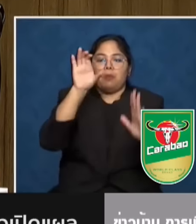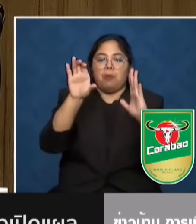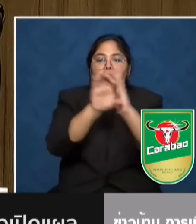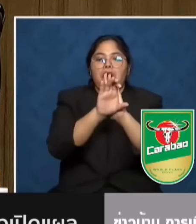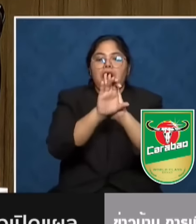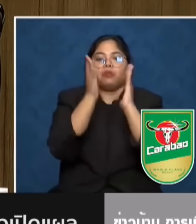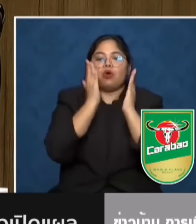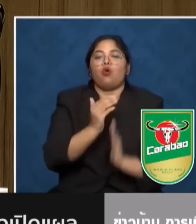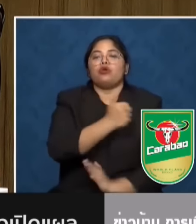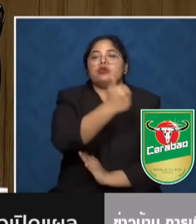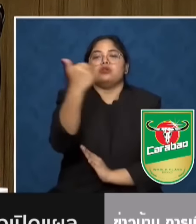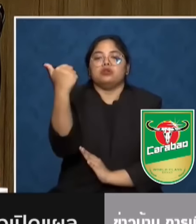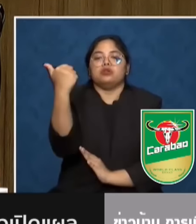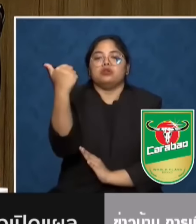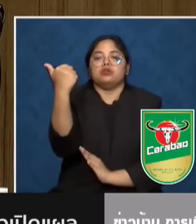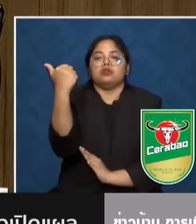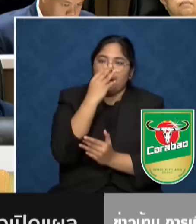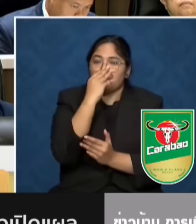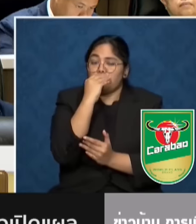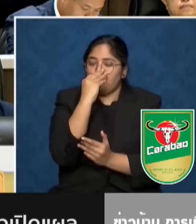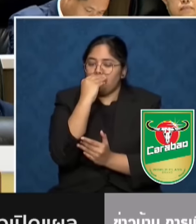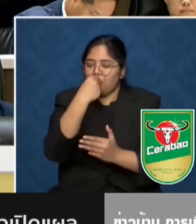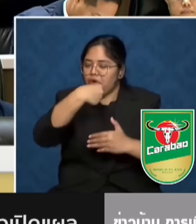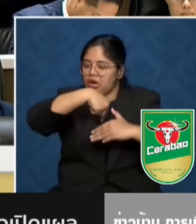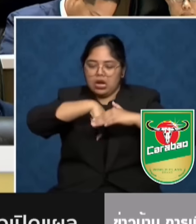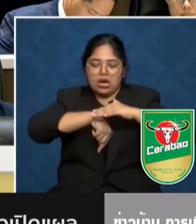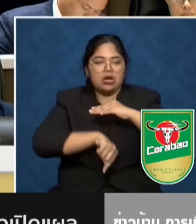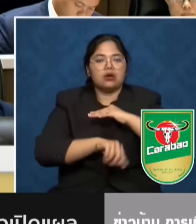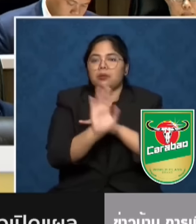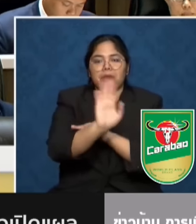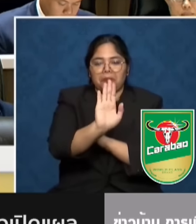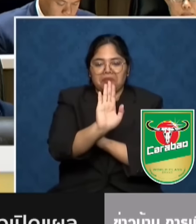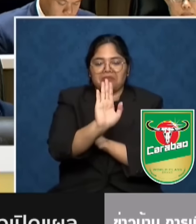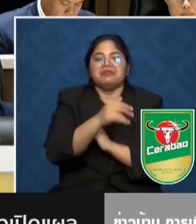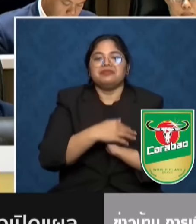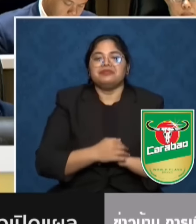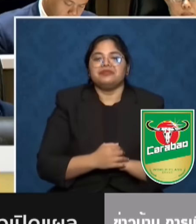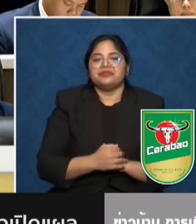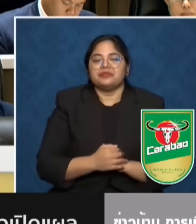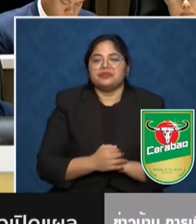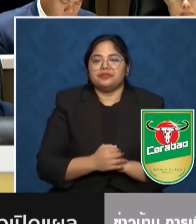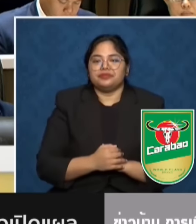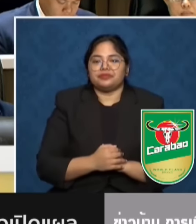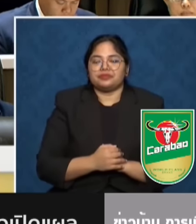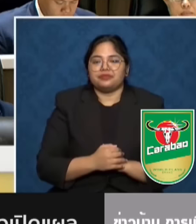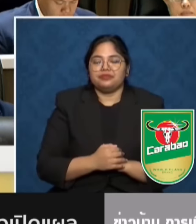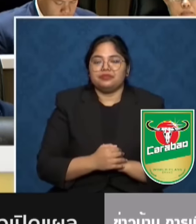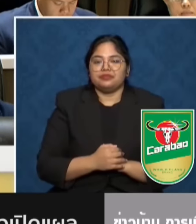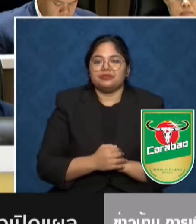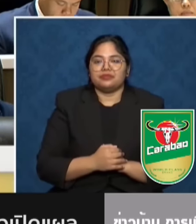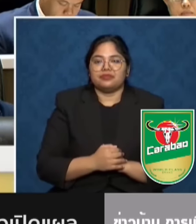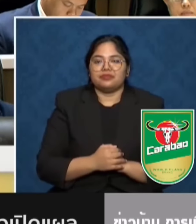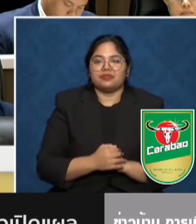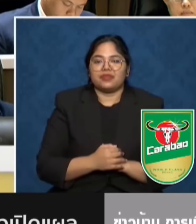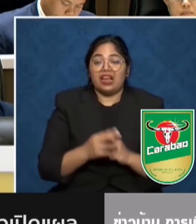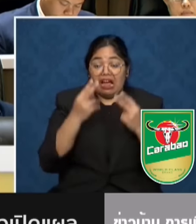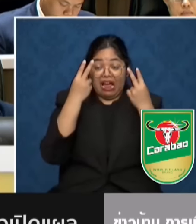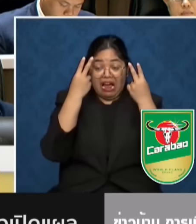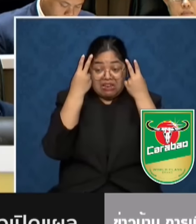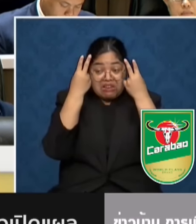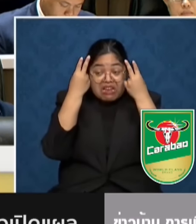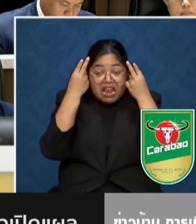ภายนอกชัดเจน คือ แกสับสนอะไรหรือเปล่าไม่รู้นะ คือไม่ผมก็ยังงงอยู่คือภาพ